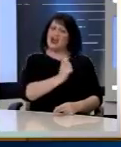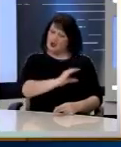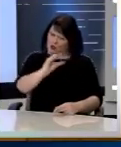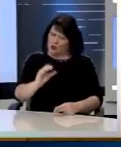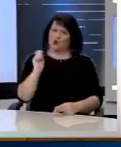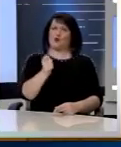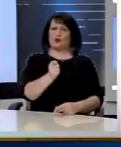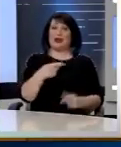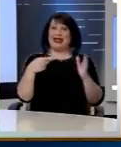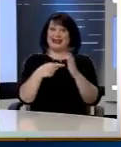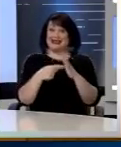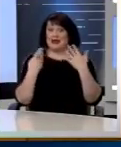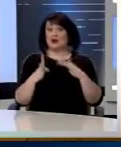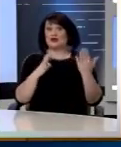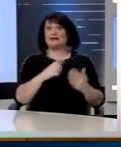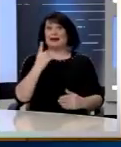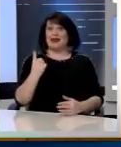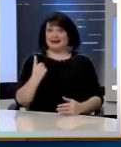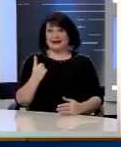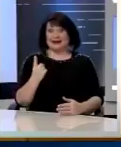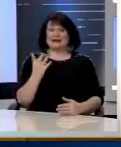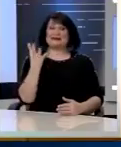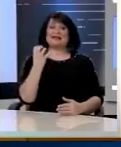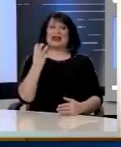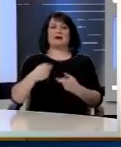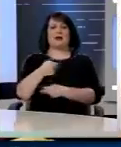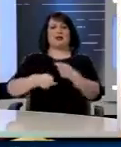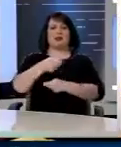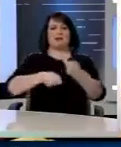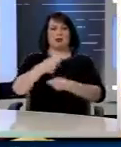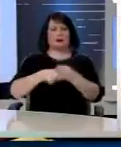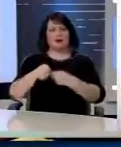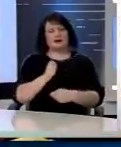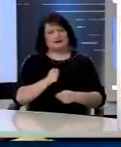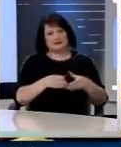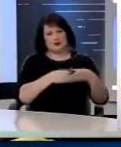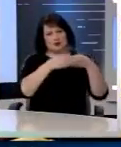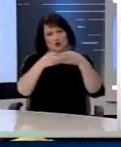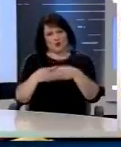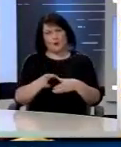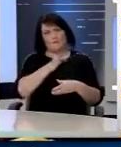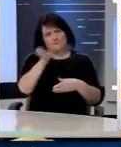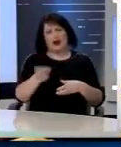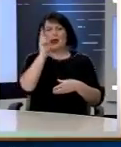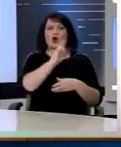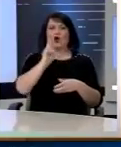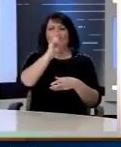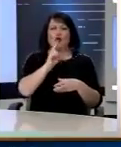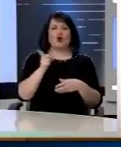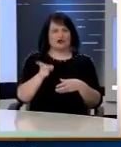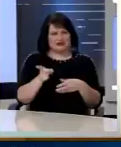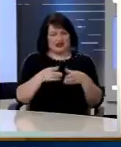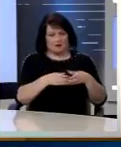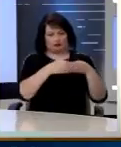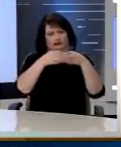το 1991, με 40 επιχειρηματίες, πήγε η αποστολή στη